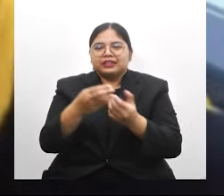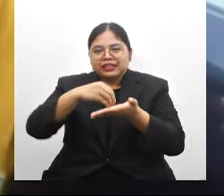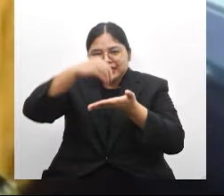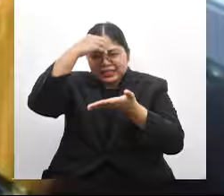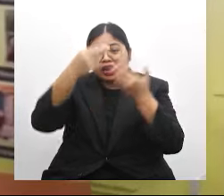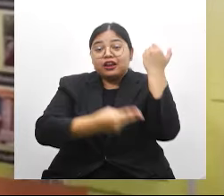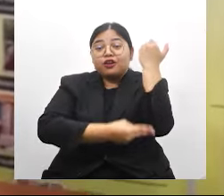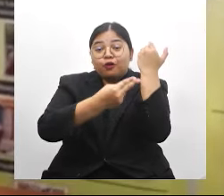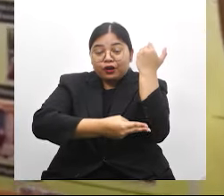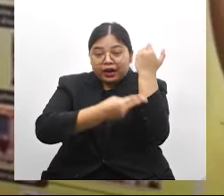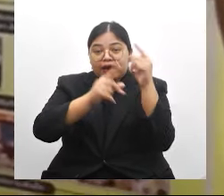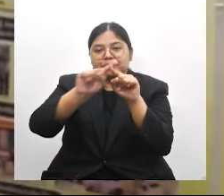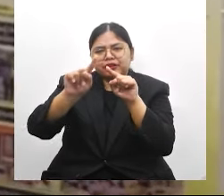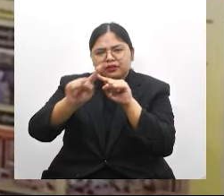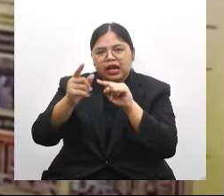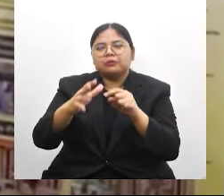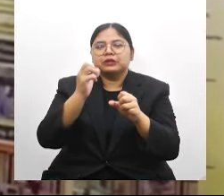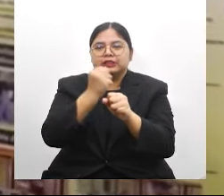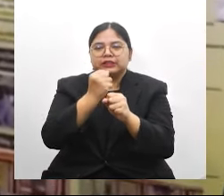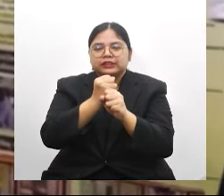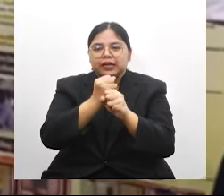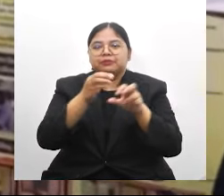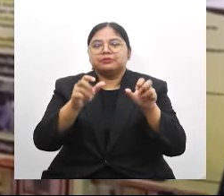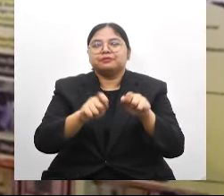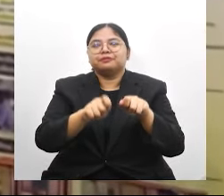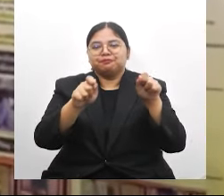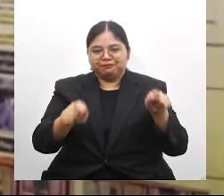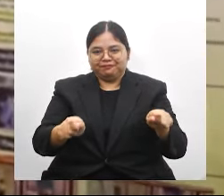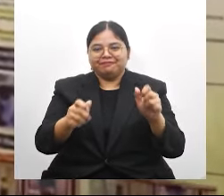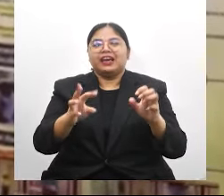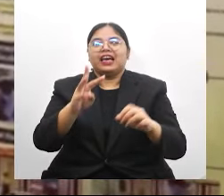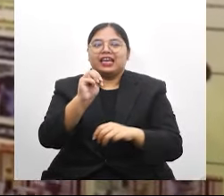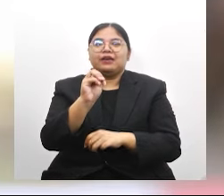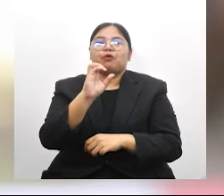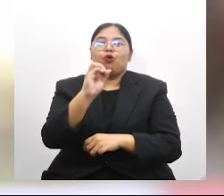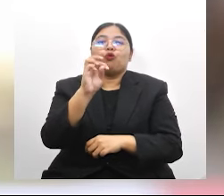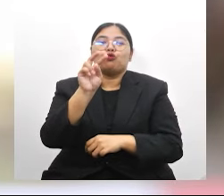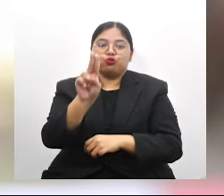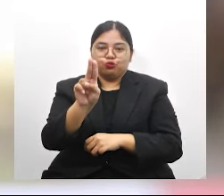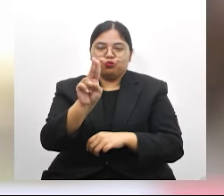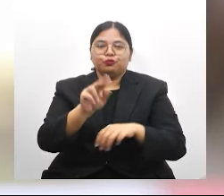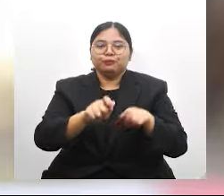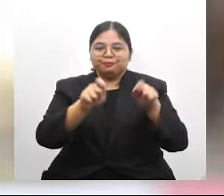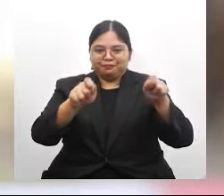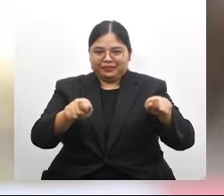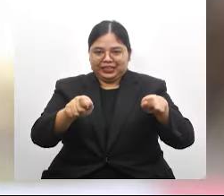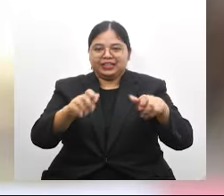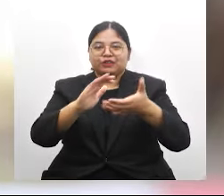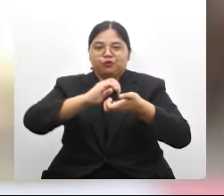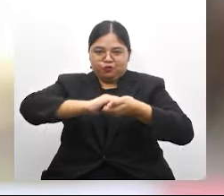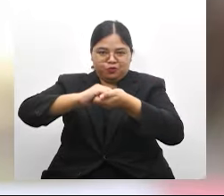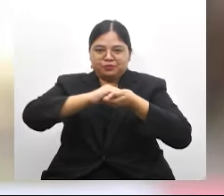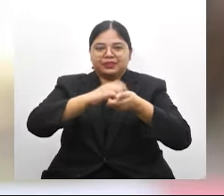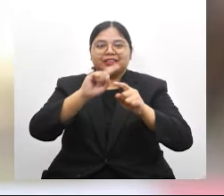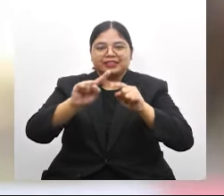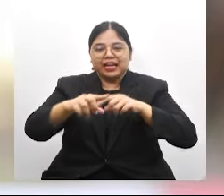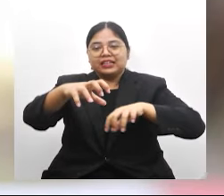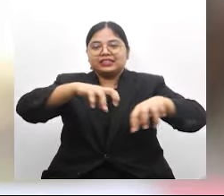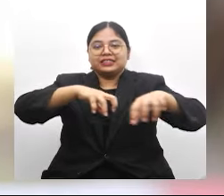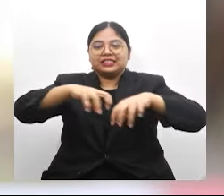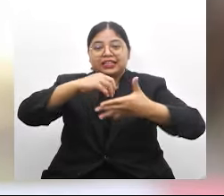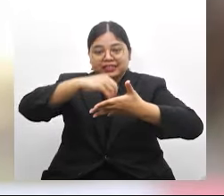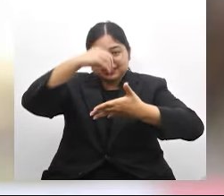ขอทำ MOUนะคะในการซัพพอร์ตนักเรียนกลุ่มนี้ซึ่งได้รับการตอบรับเป็นอย่างดีนะคะเอ่อการจัดการเรียนการสอนนะคะก็ได้